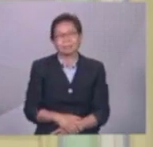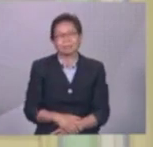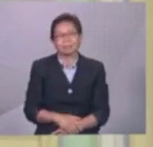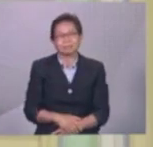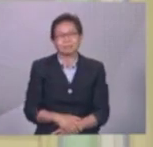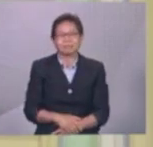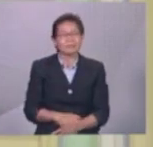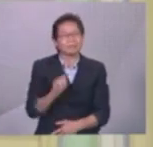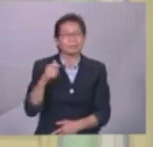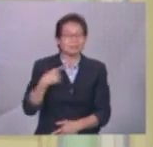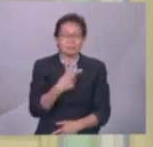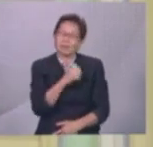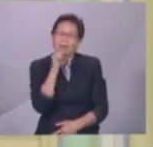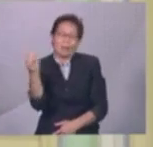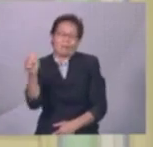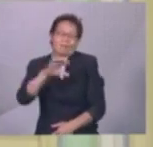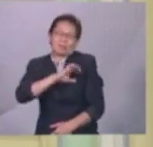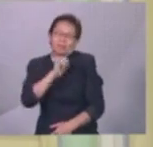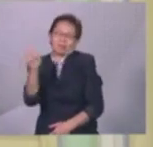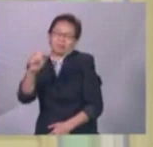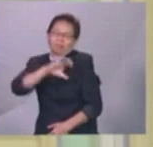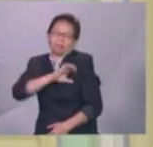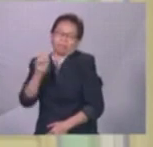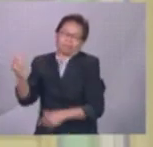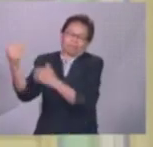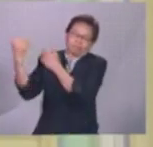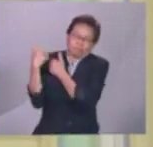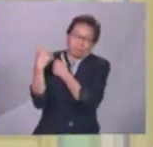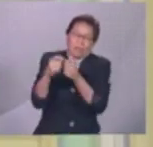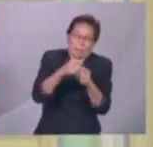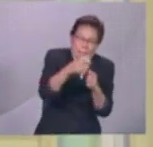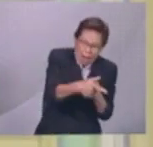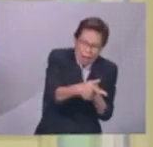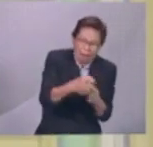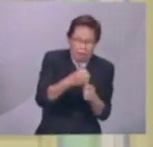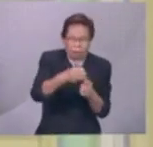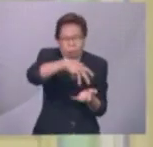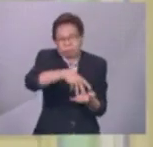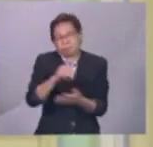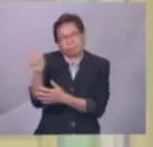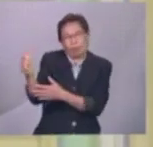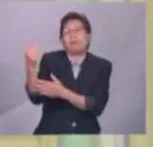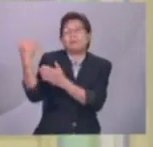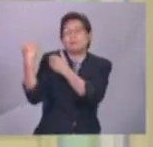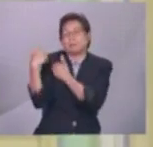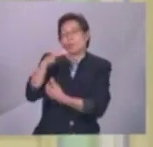itu kita serahkan kepada pihak polis sama ada compound atau tidak, kita serahkan kepada pihak polis,